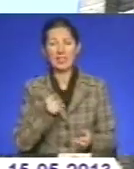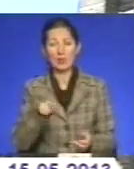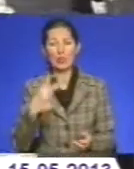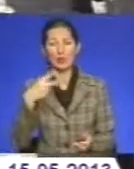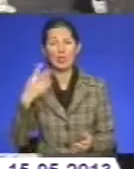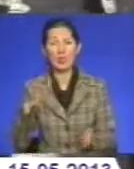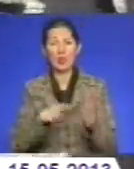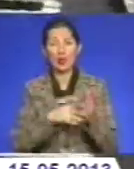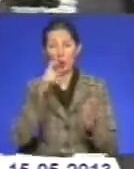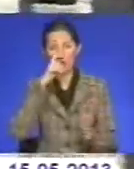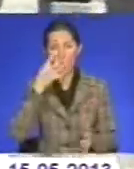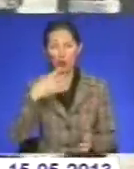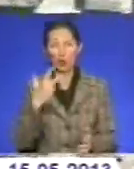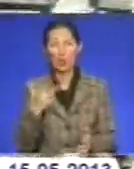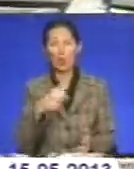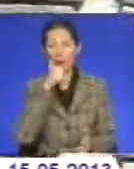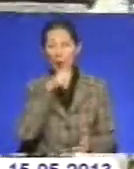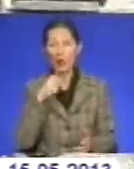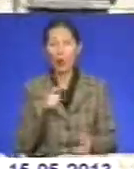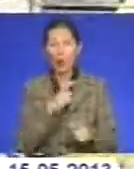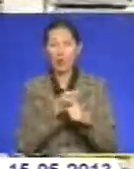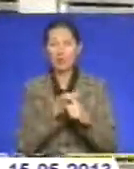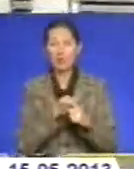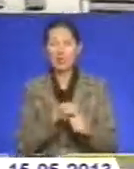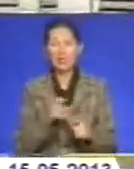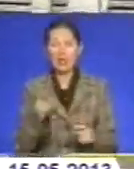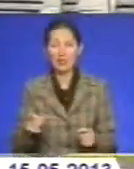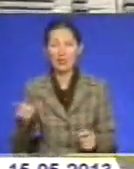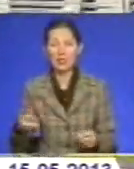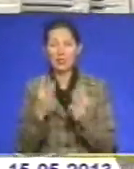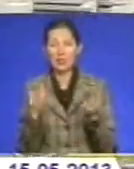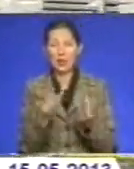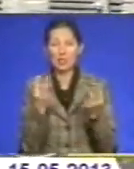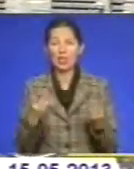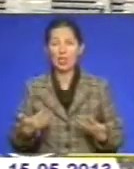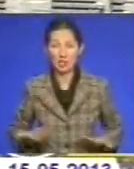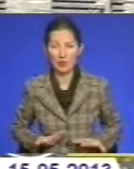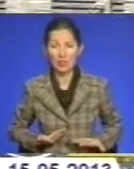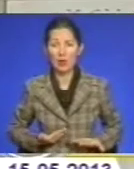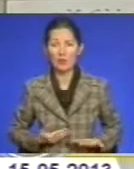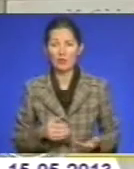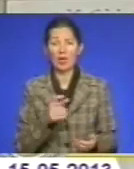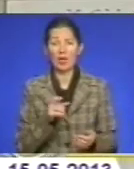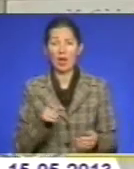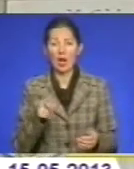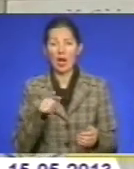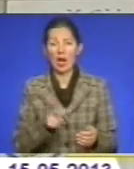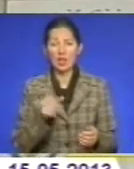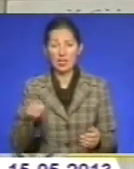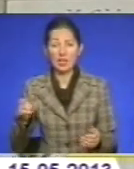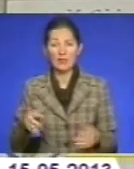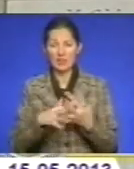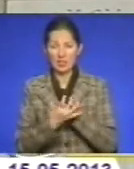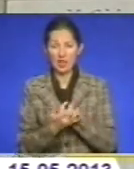1943 року німецькі фашисти спалили живцем 617 жителів села, у тому числі 92 дитини. У пам'ять